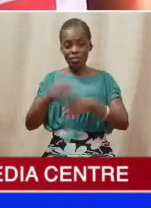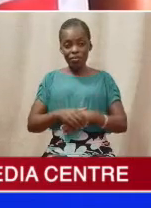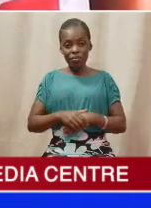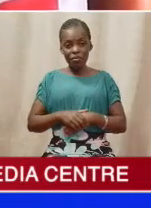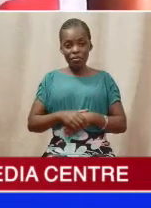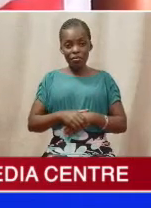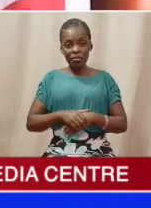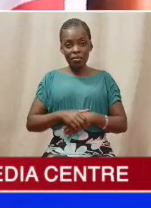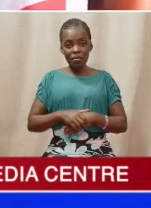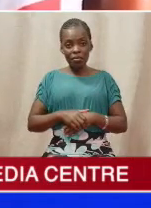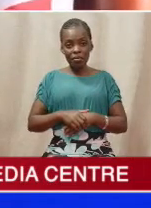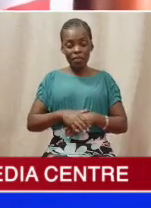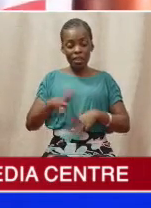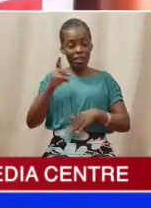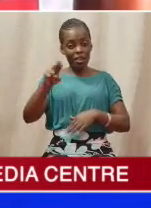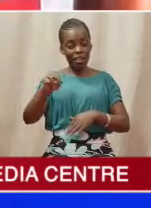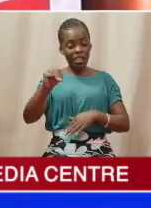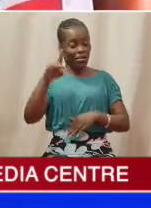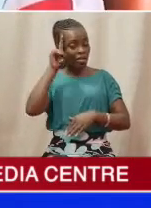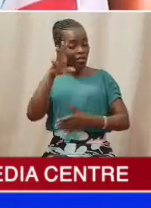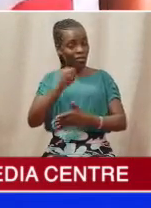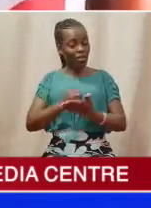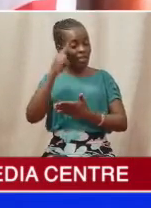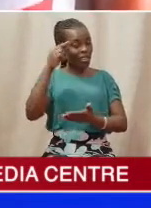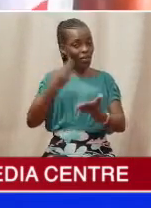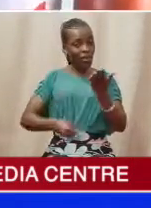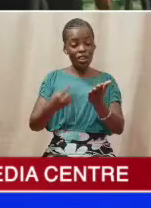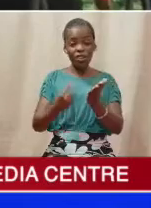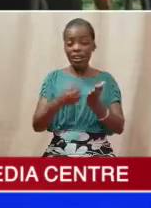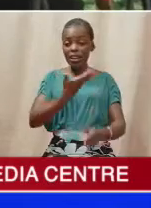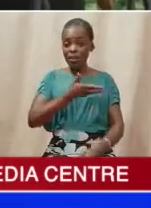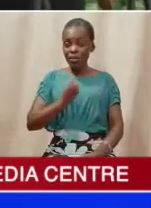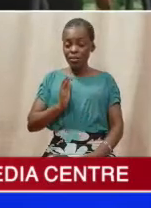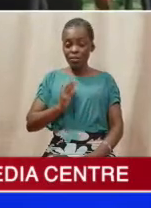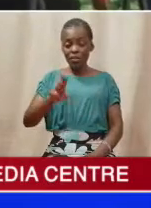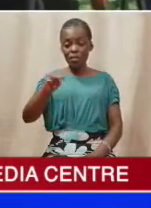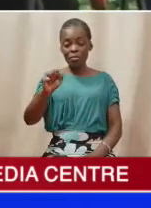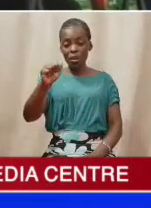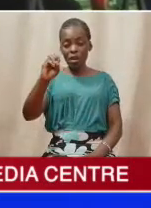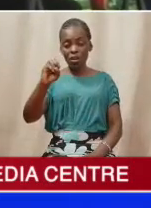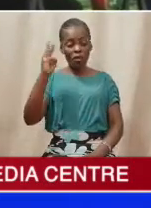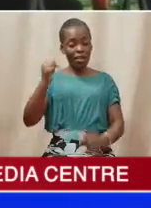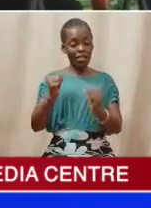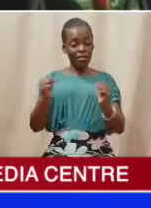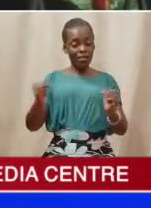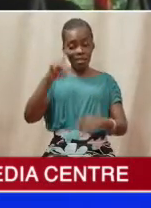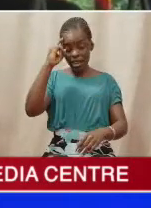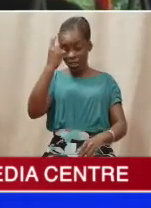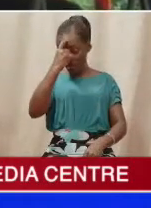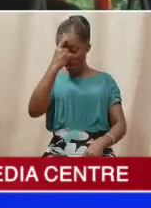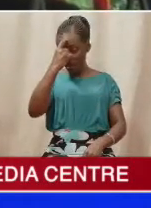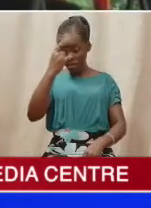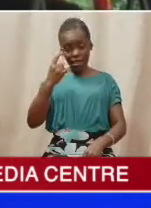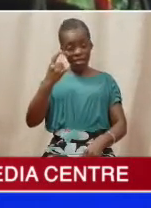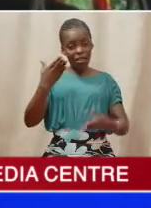yendowooza eya NRM kubanga tulowooza nti Uganda yaffe. Norbert Mao abadde ku ludda oluvuganya ne gavumenti ya NRM